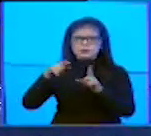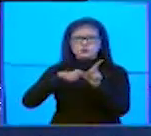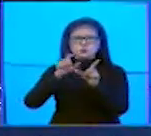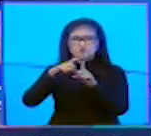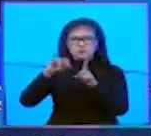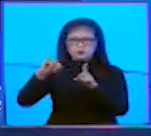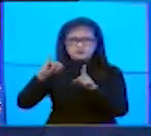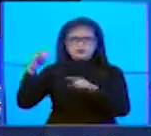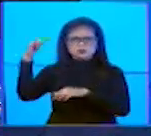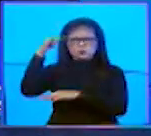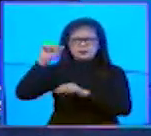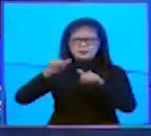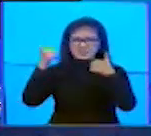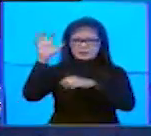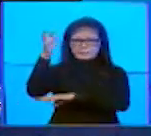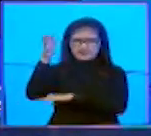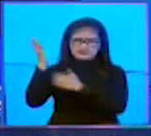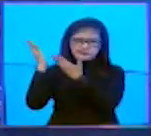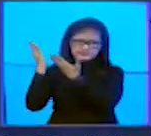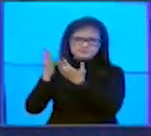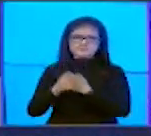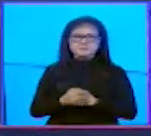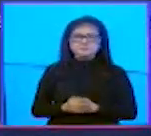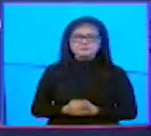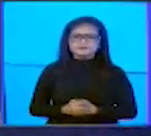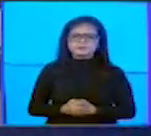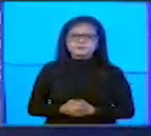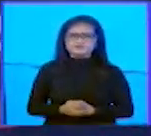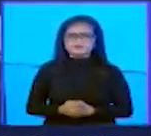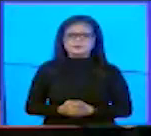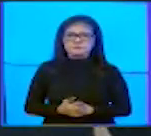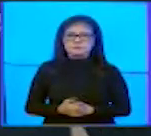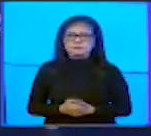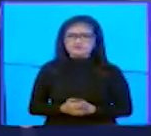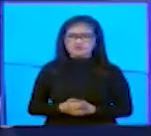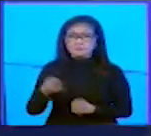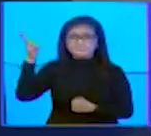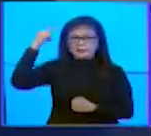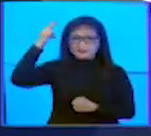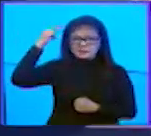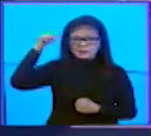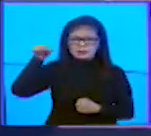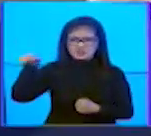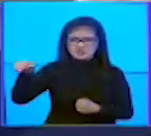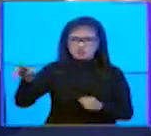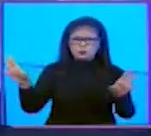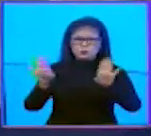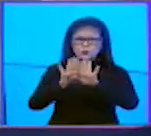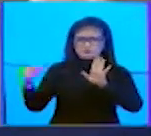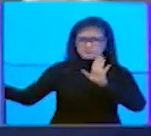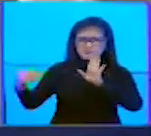dari bandara soekarno-hatta Tangerang Banten meski pemerintah sudah menutup akses bagi WNI yang datang ke